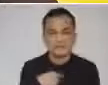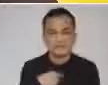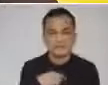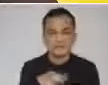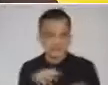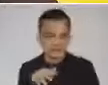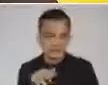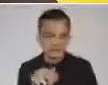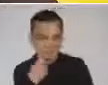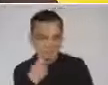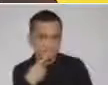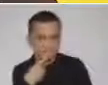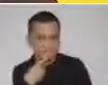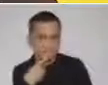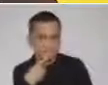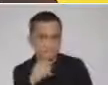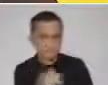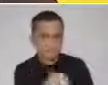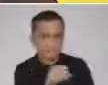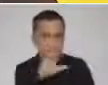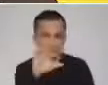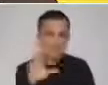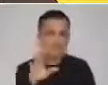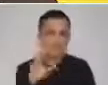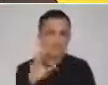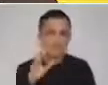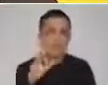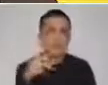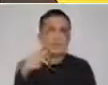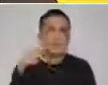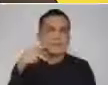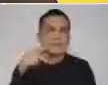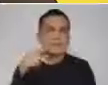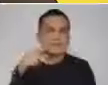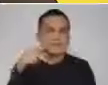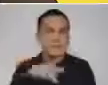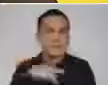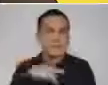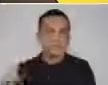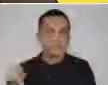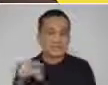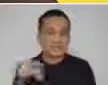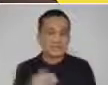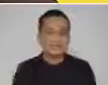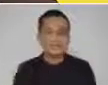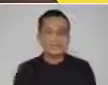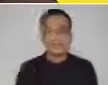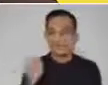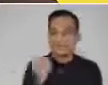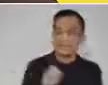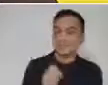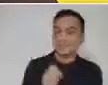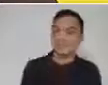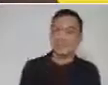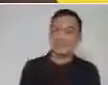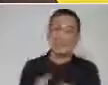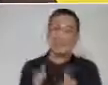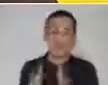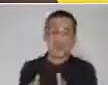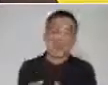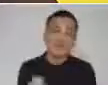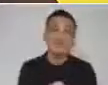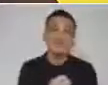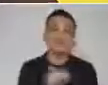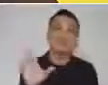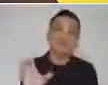Gab. Pero, syempre lang ako nasang si Darling Gab, pag umahal lang binibigay sa akin yan. Eto si ate, girl, may utang sa akin. Ikaw magbayad-bayad ka nga, puro ka drawing